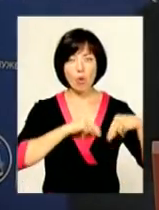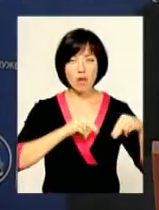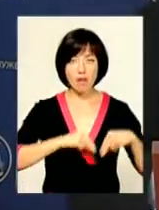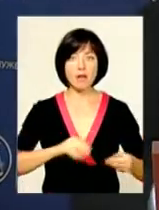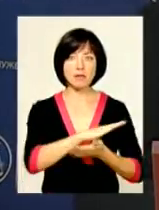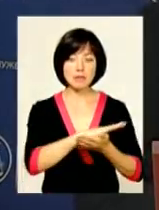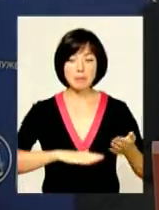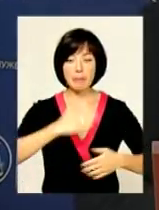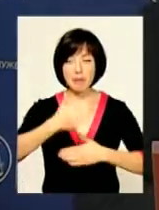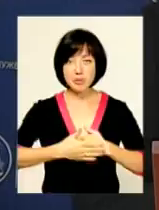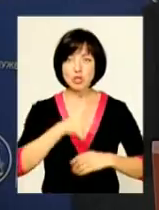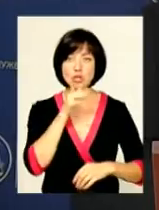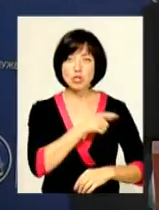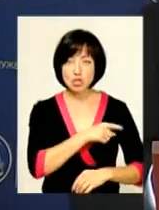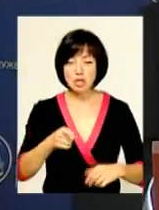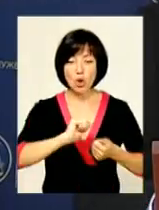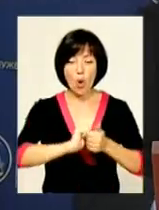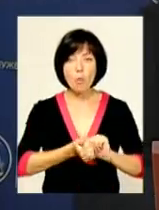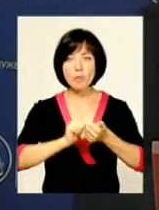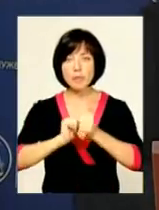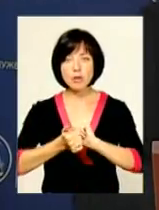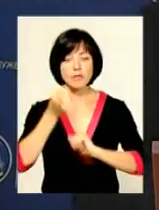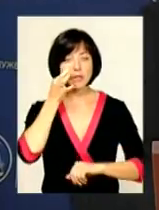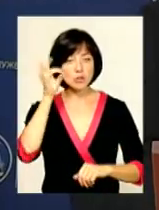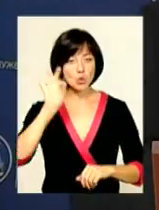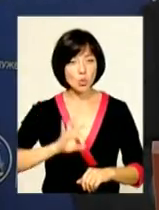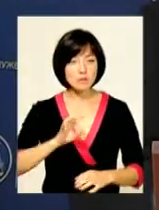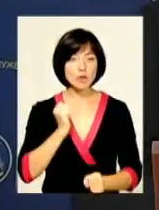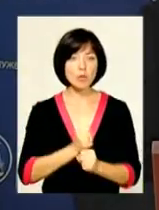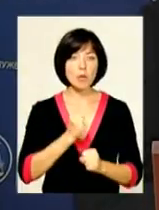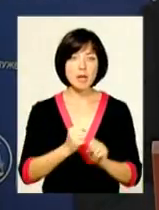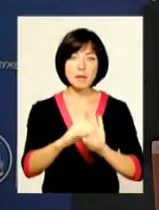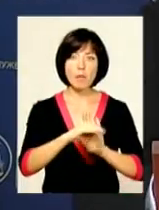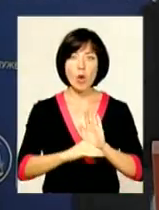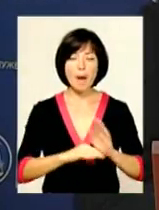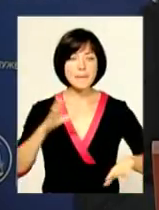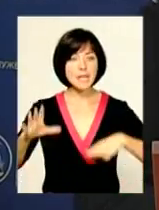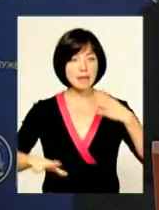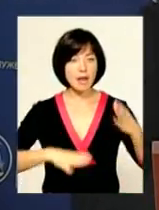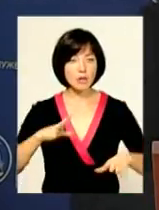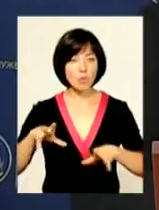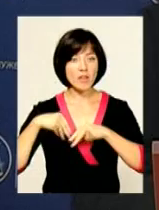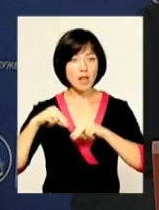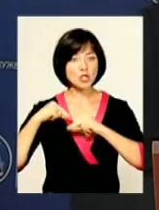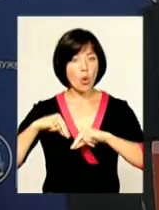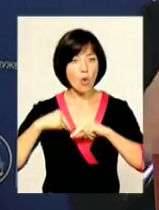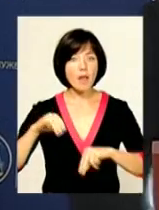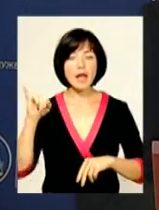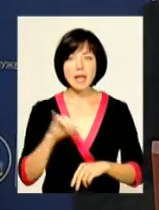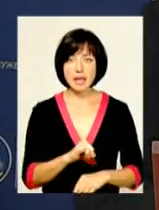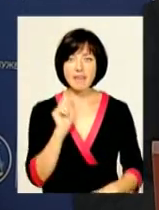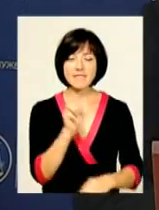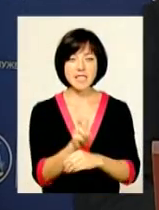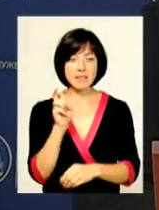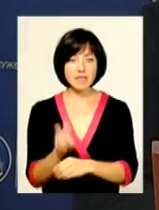будемо вже в найближчий час обмінюватись досвідом, робити програми тренінгу для наших колег та